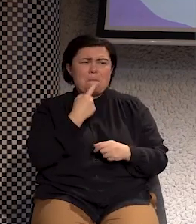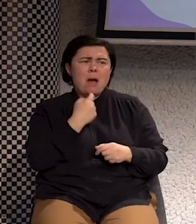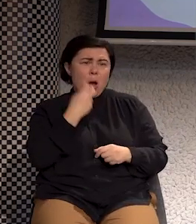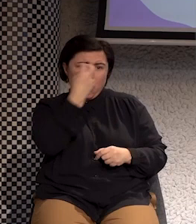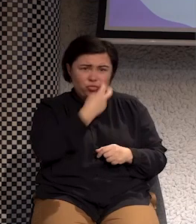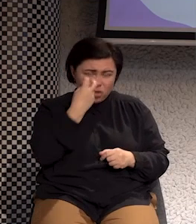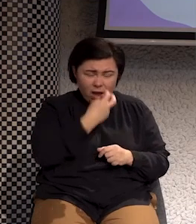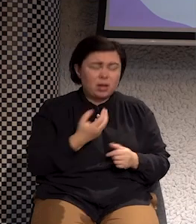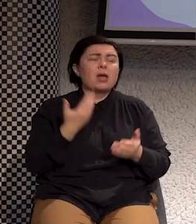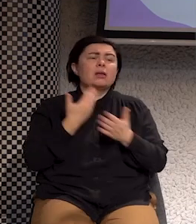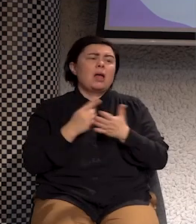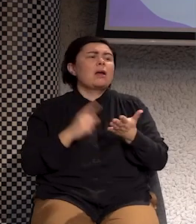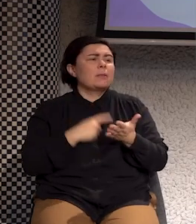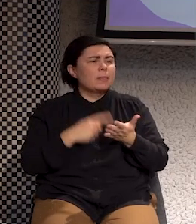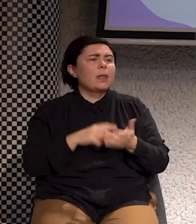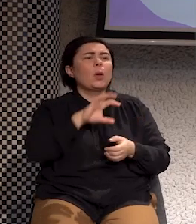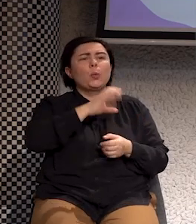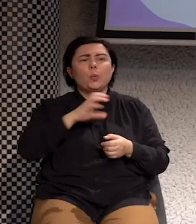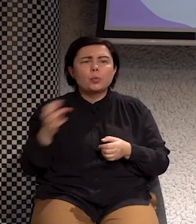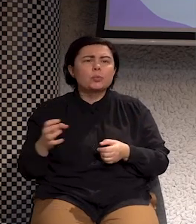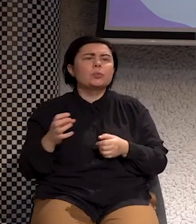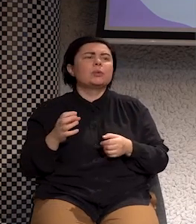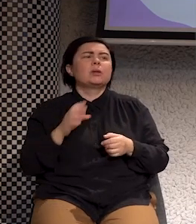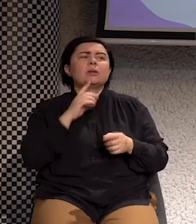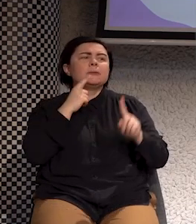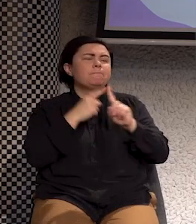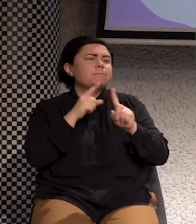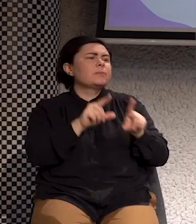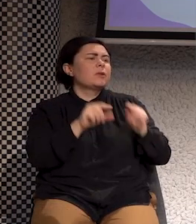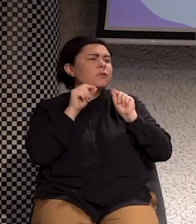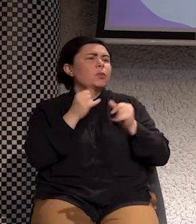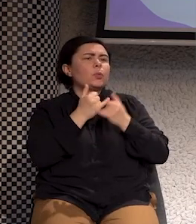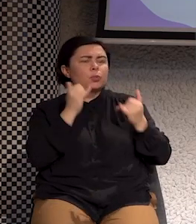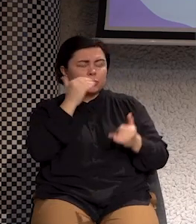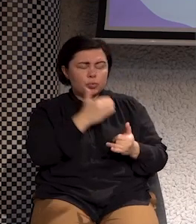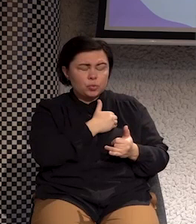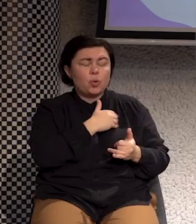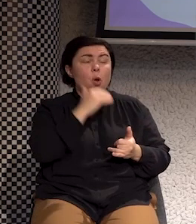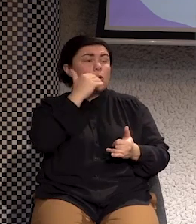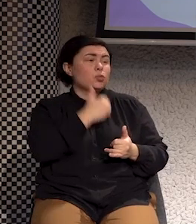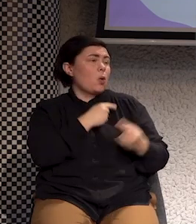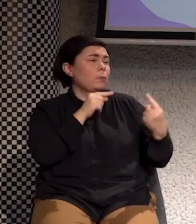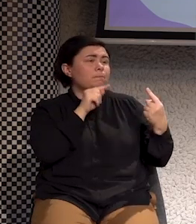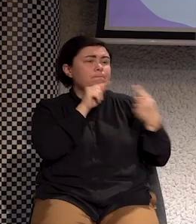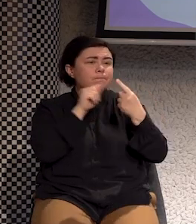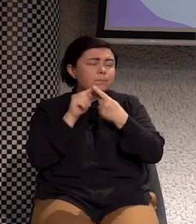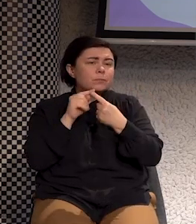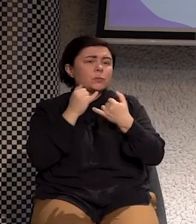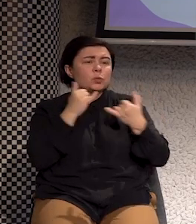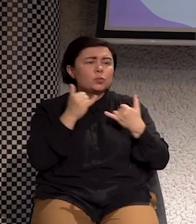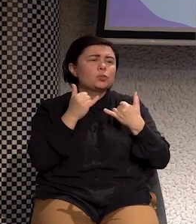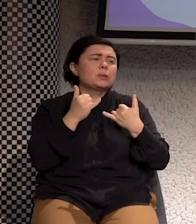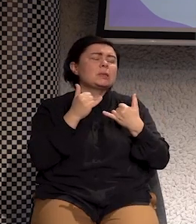atrakcyjne. Więc najczęściej to są grupy, które są jakby celowane, są wybrane spośród szkół. Szkoły dobierają bardzo różne klucze.